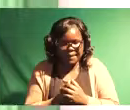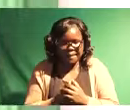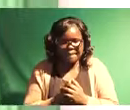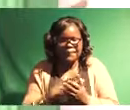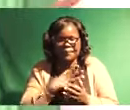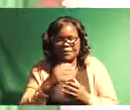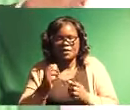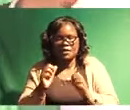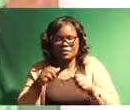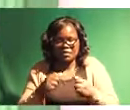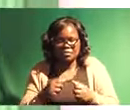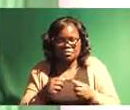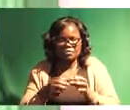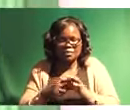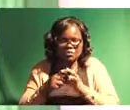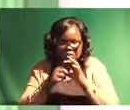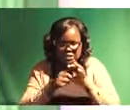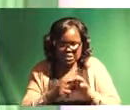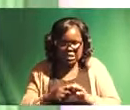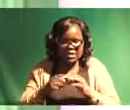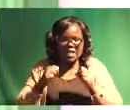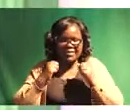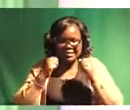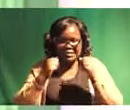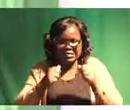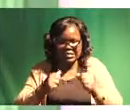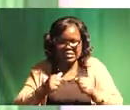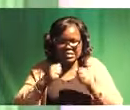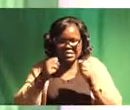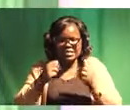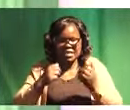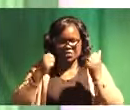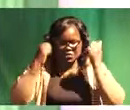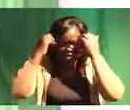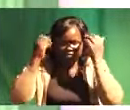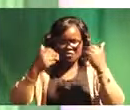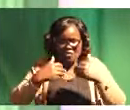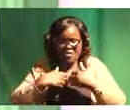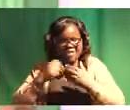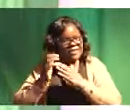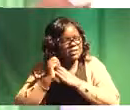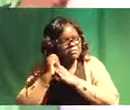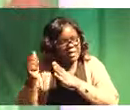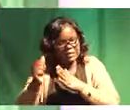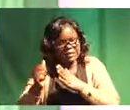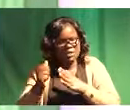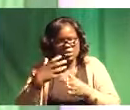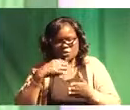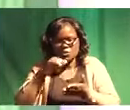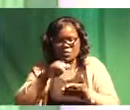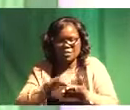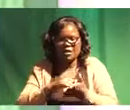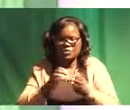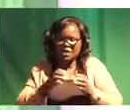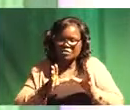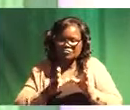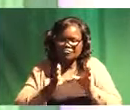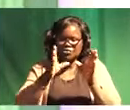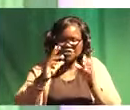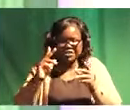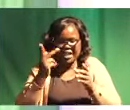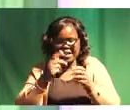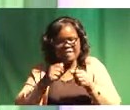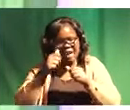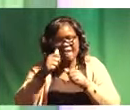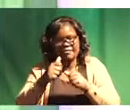na tuweze kujumuisha nguvu yenu, elimu mlio nayo, ujuzi mlio nayo, ili tuweze kusukuma taifa letu la